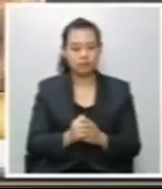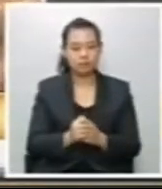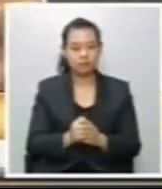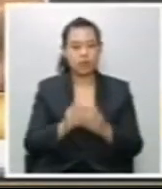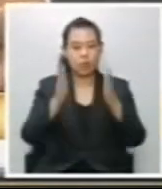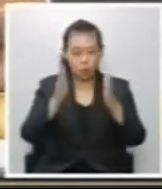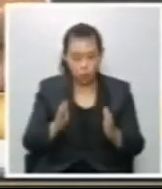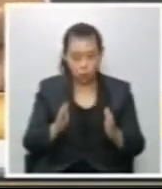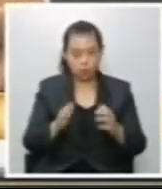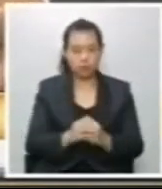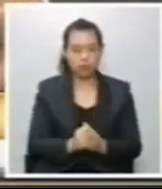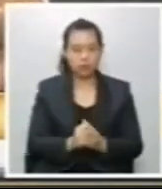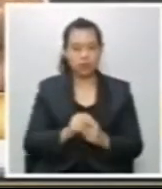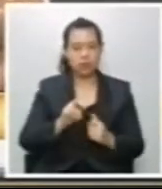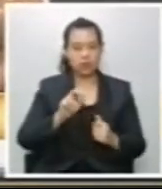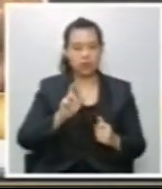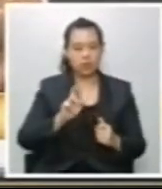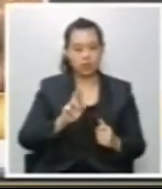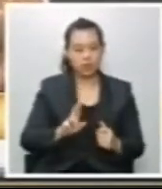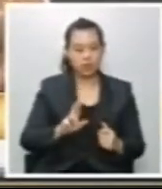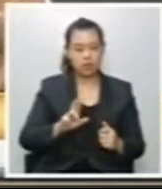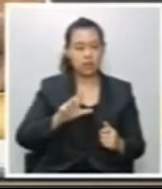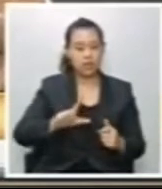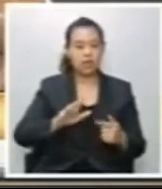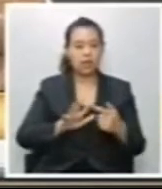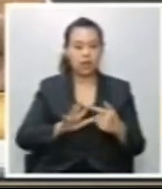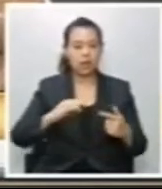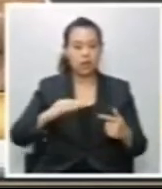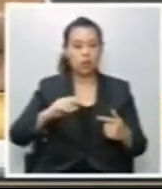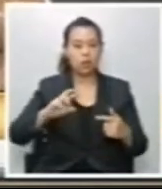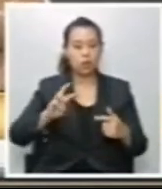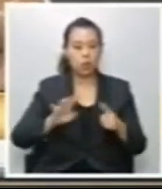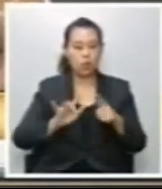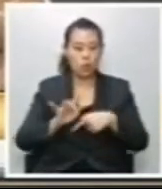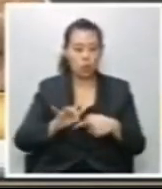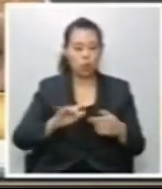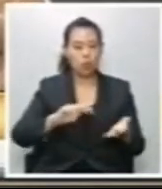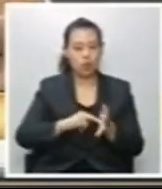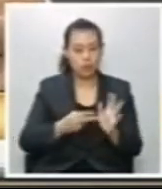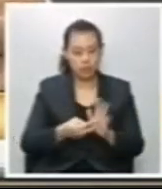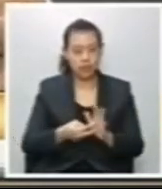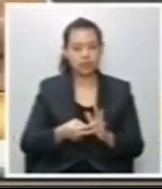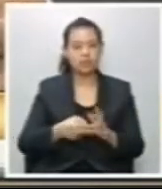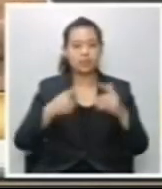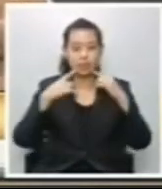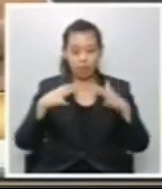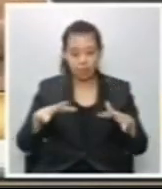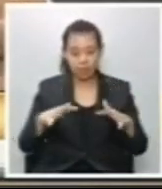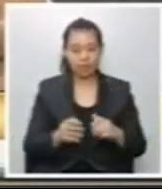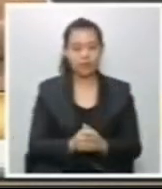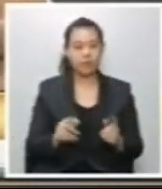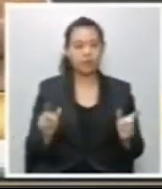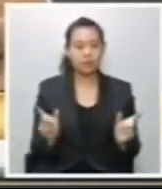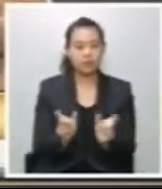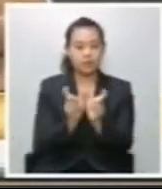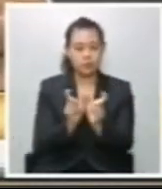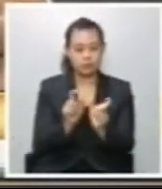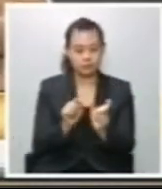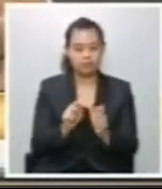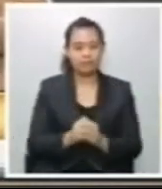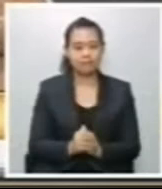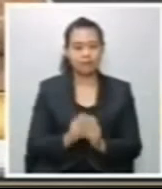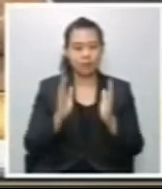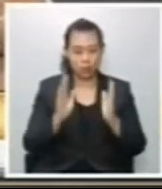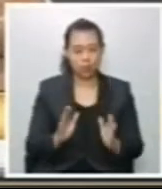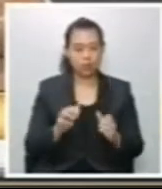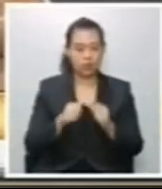เลหรือชาวเลหรือชาวไทยใหม่มีประวัติศาสตร์ว่าเขาอยู่ที่นี่มายาวนานมากท่านประธาน